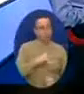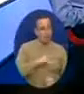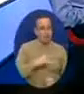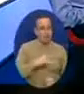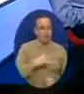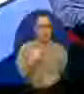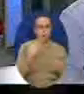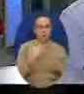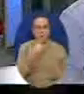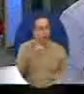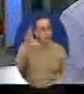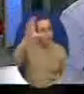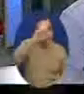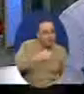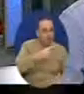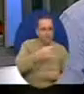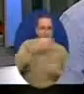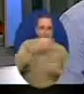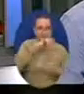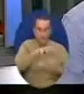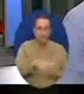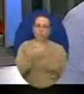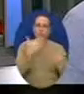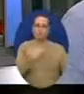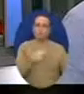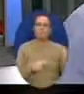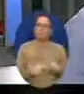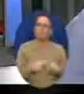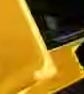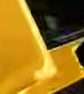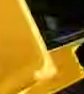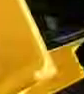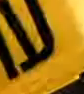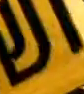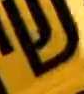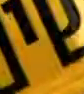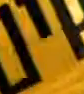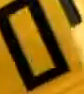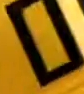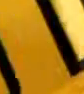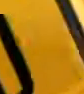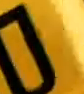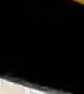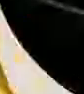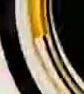על התפיסה, על המאמר, ושבאת לכאן. אוקיי, תודה רבה. תודה.